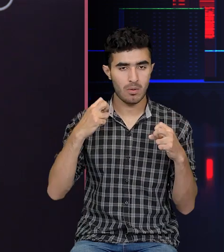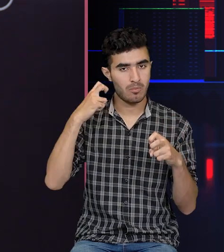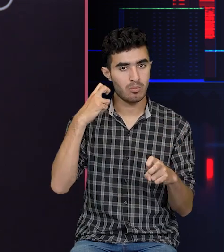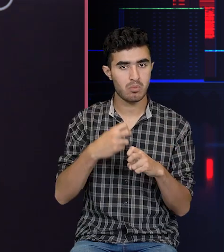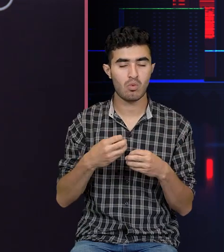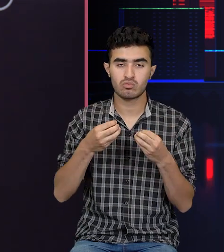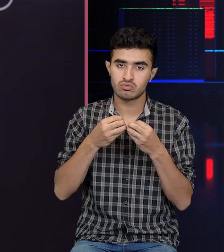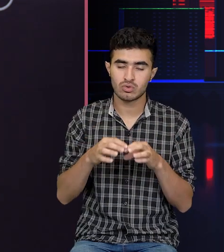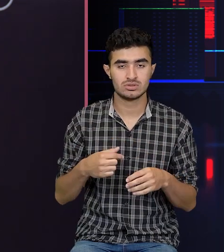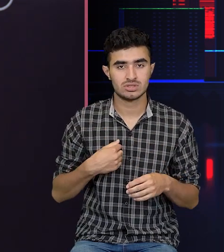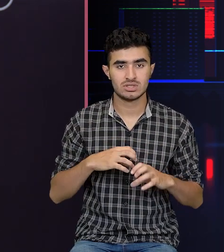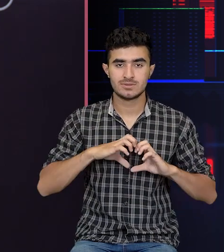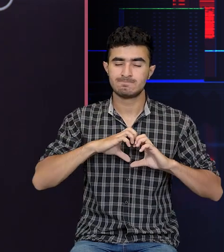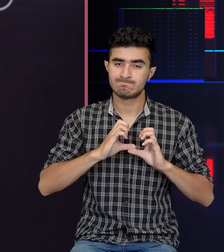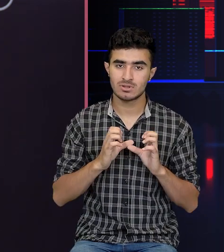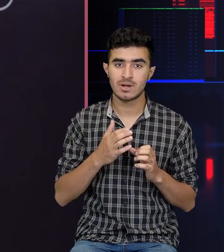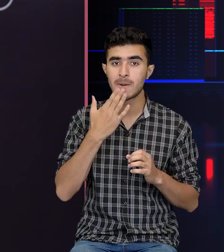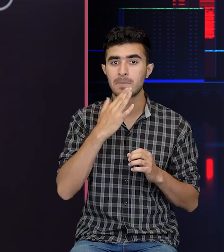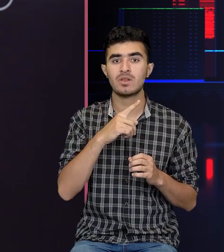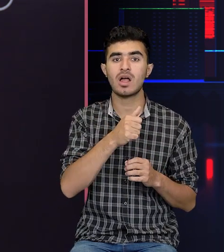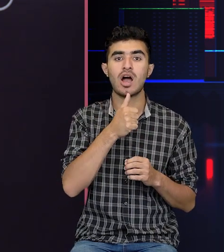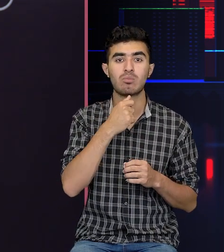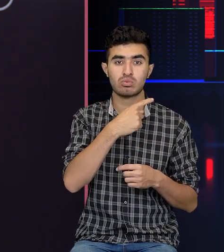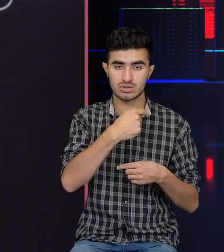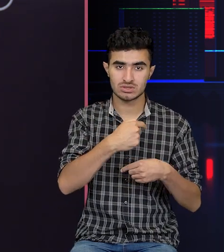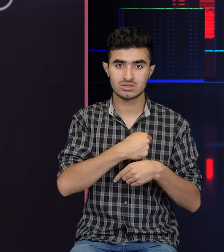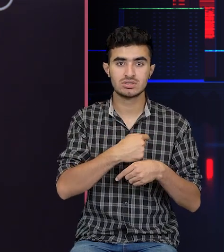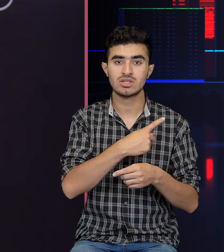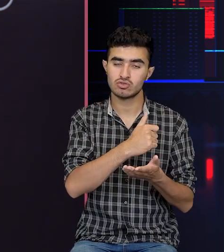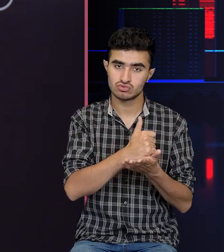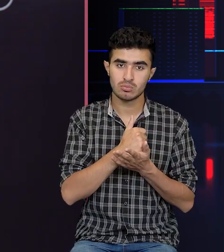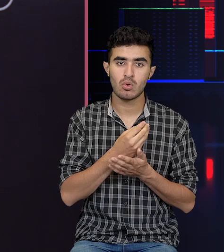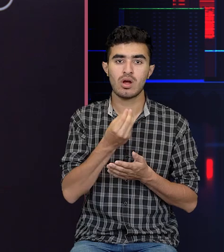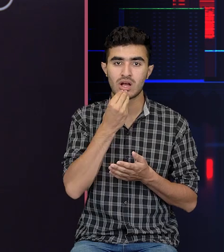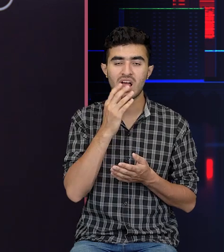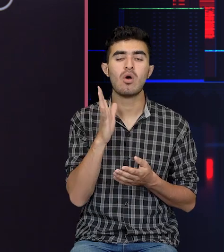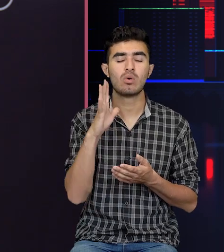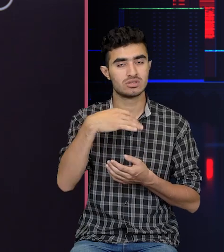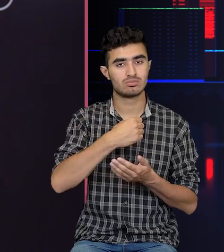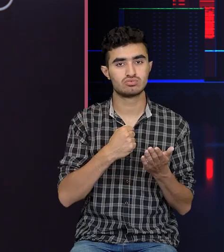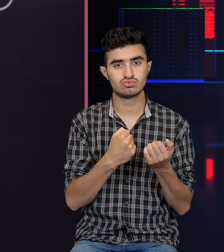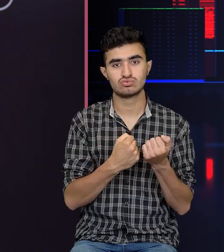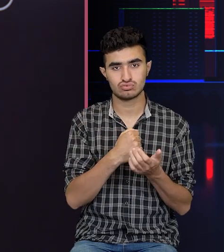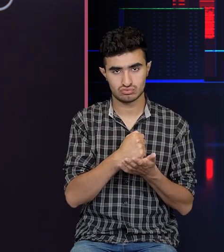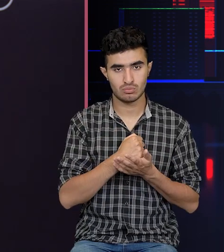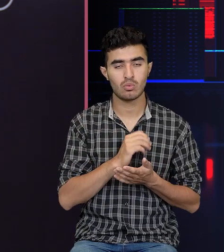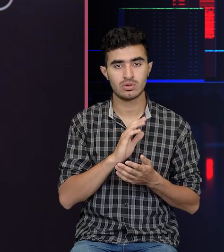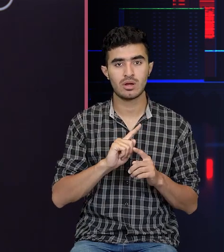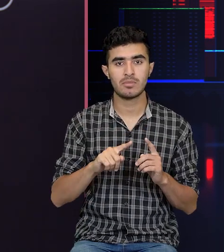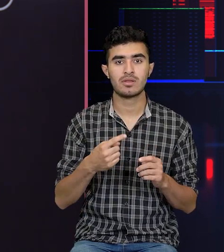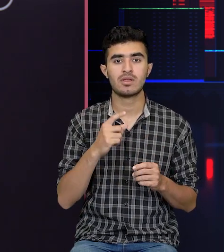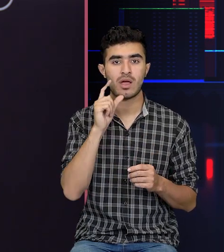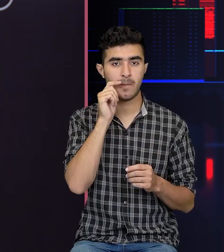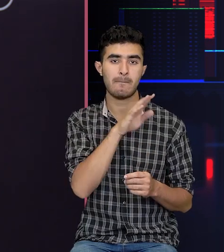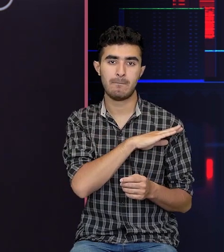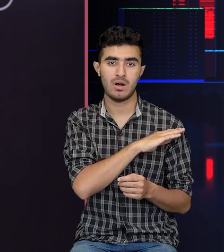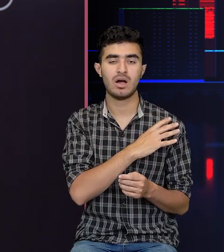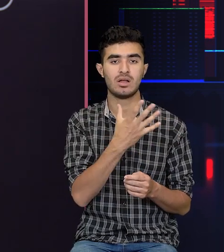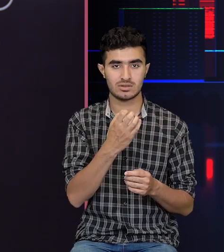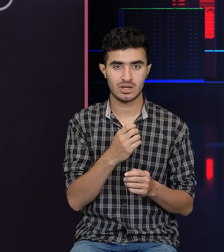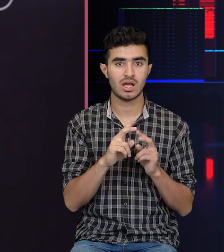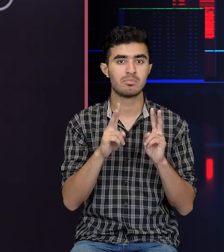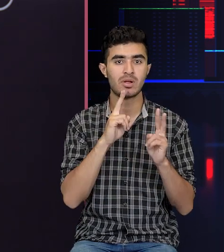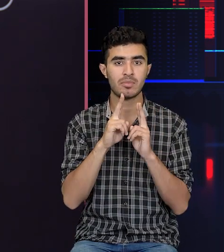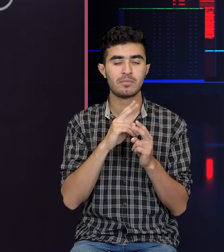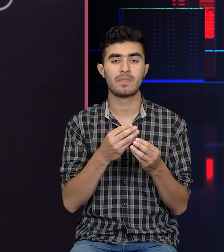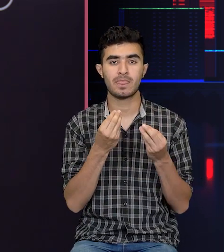में चला जाता है, हफ्ता हफ्ता घर नहीं आता, क्लब में ही सोता है, क्लब में ही खेलता है, तो ये हमें समझ नहीं आ रही है क्या करेगा, ये गलत हाथों